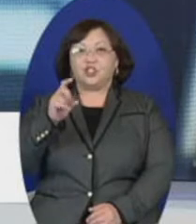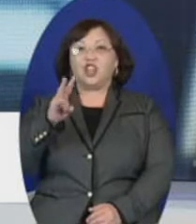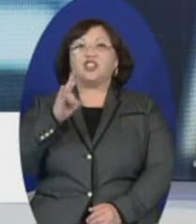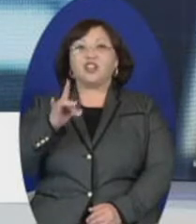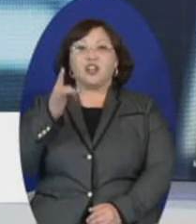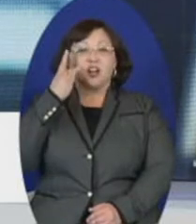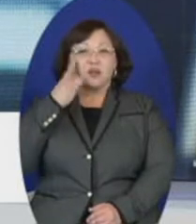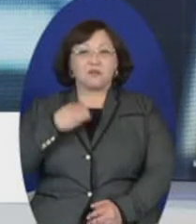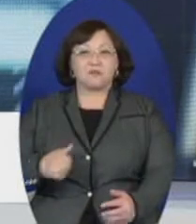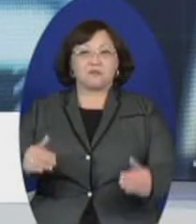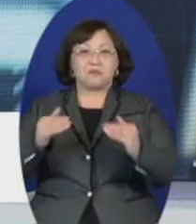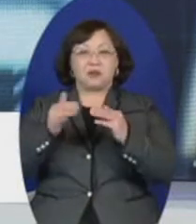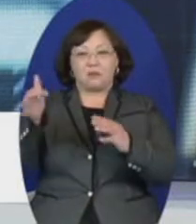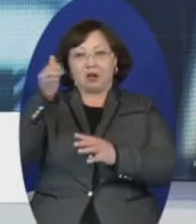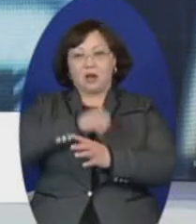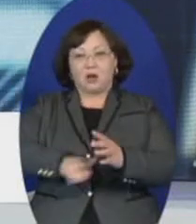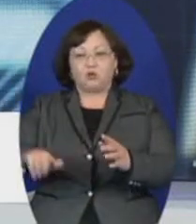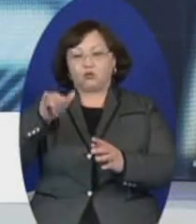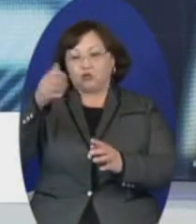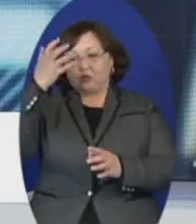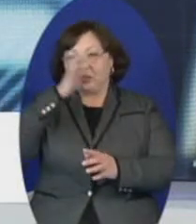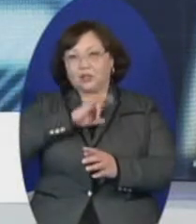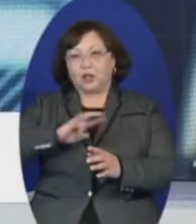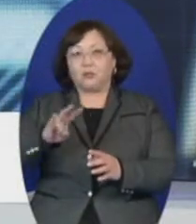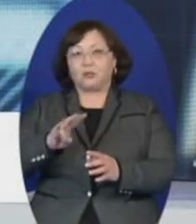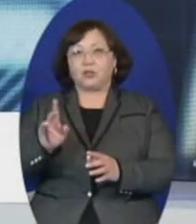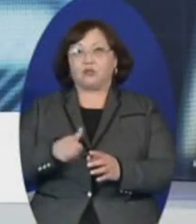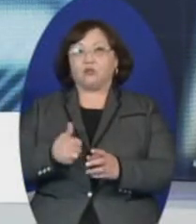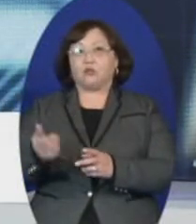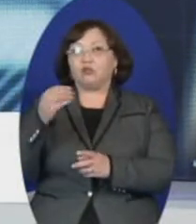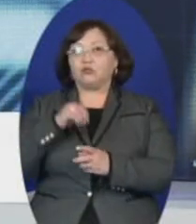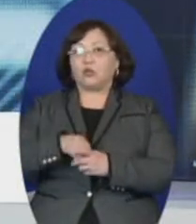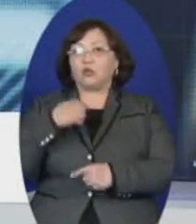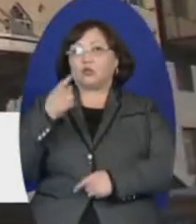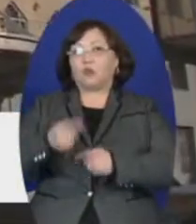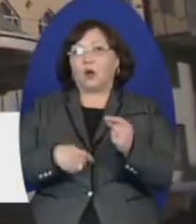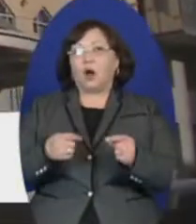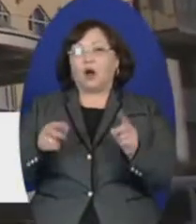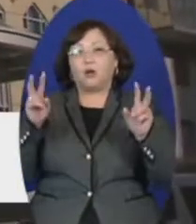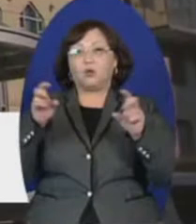хангахад улс төрийн намын оролцоо манлайлал үндэсний форум өнөөдөр боллоо.